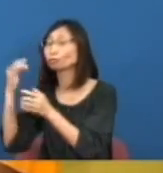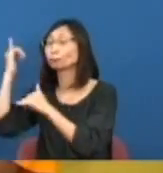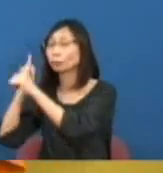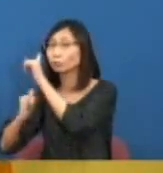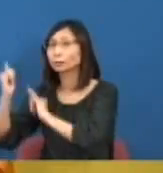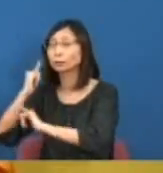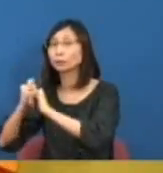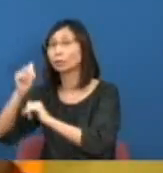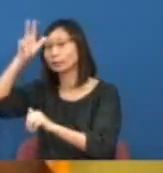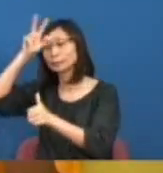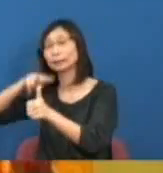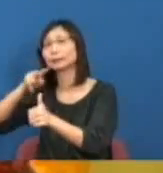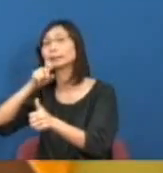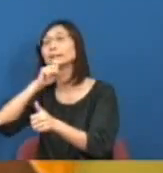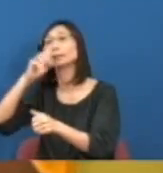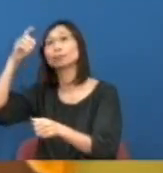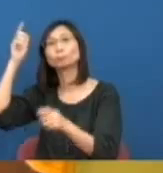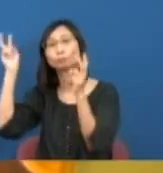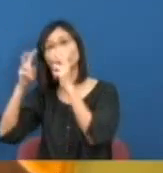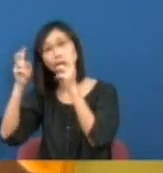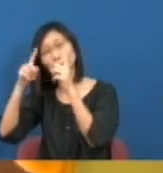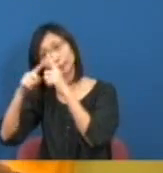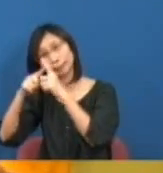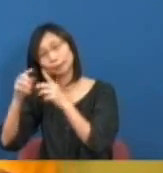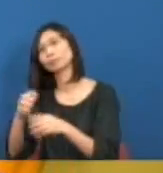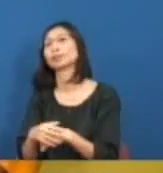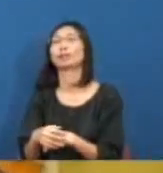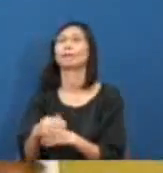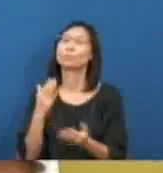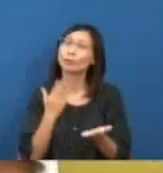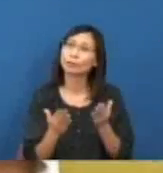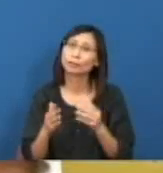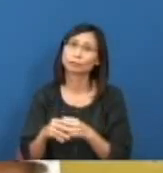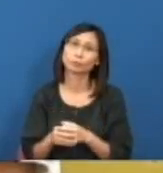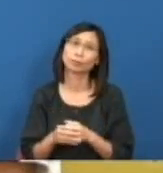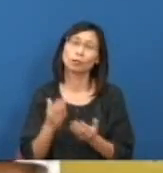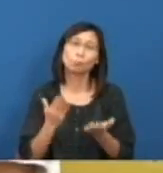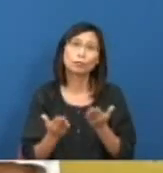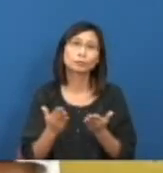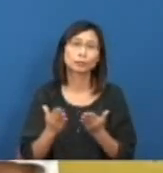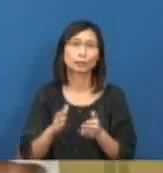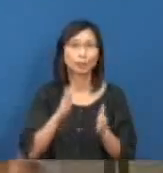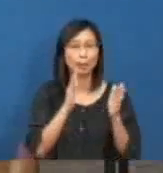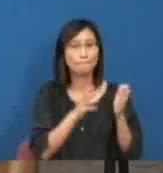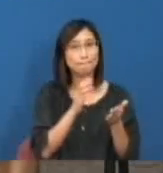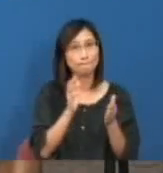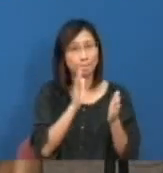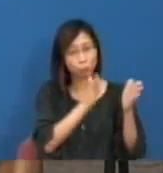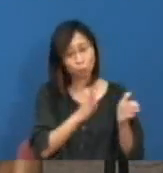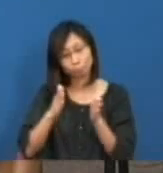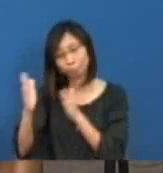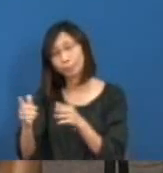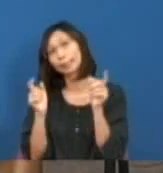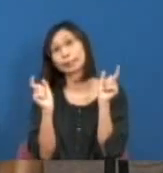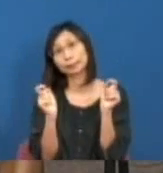人做一個旁證，咁做一個對比。咁我諗 或者梳理一下啲原始資料啦， 釐清一啲佢講過嘅嘢究